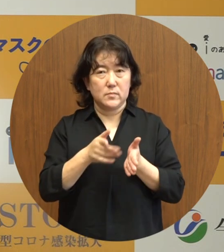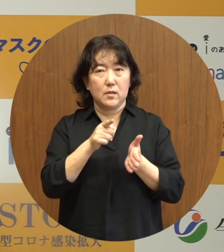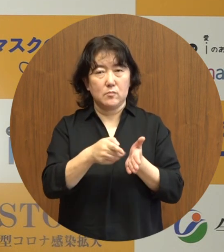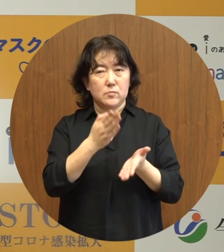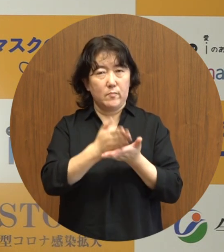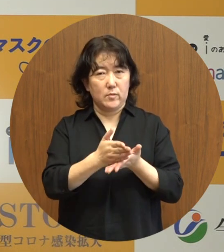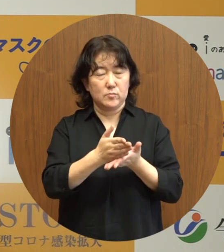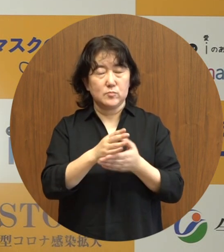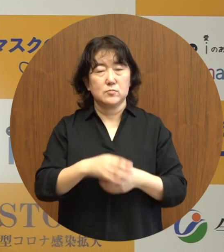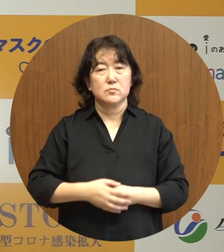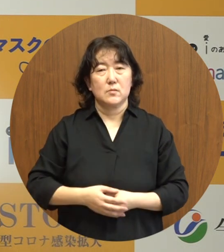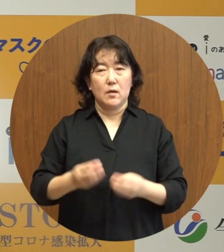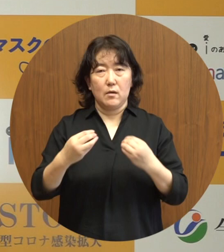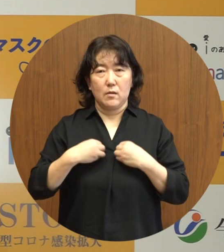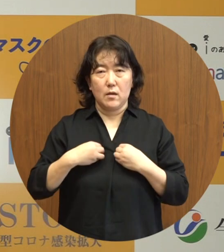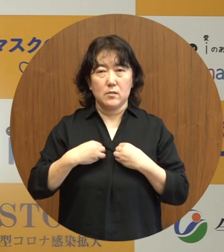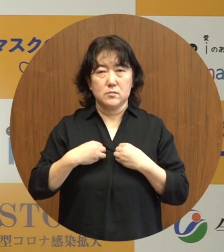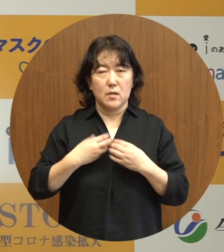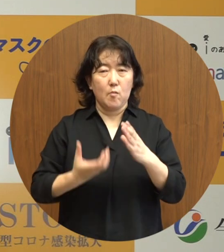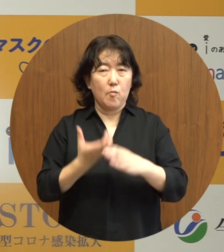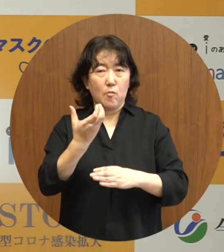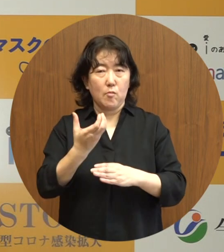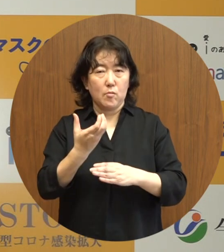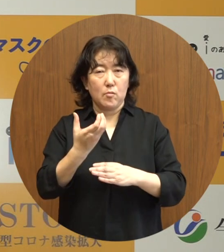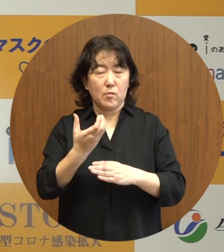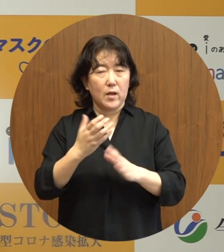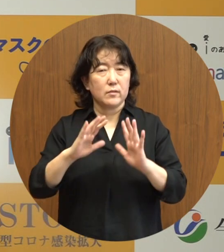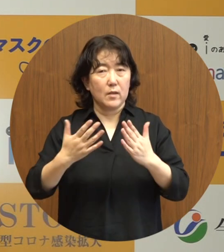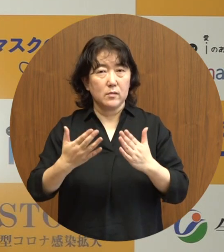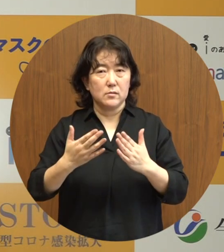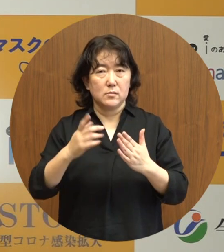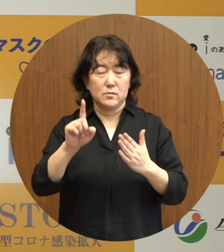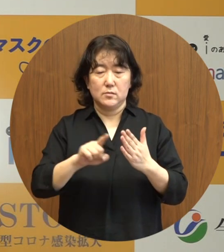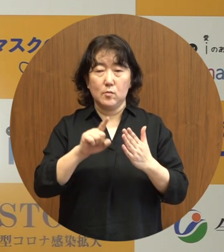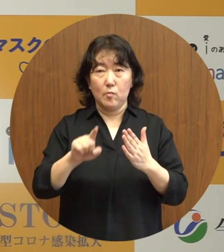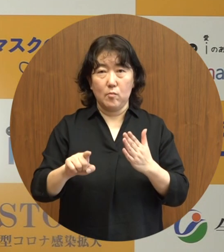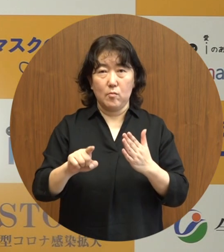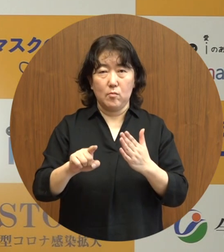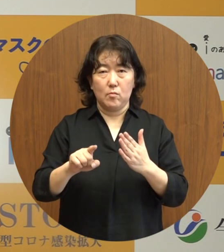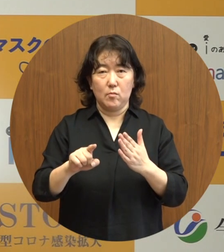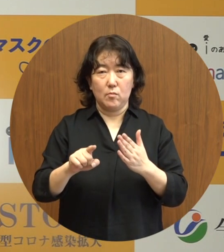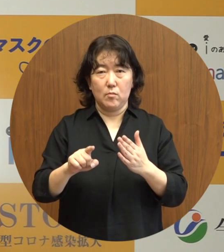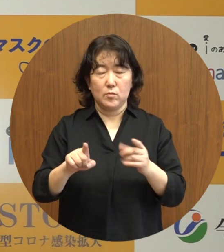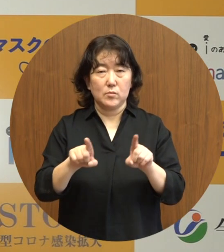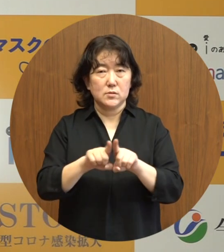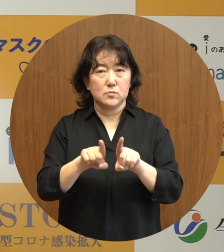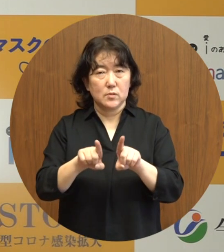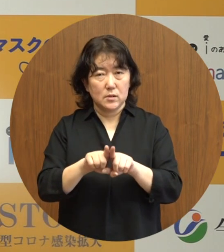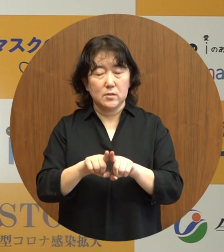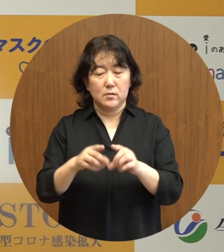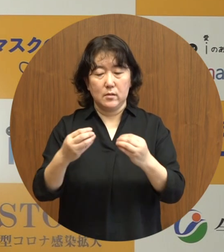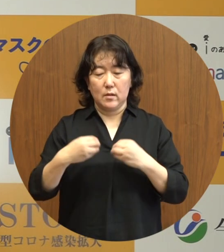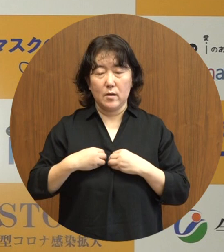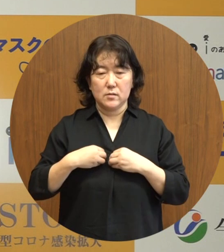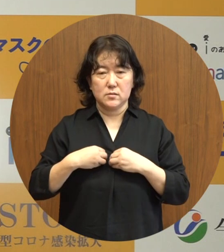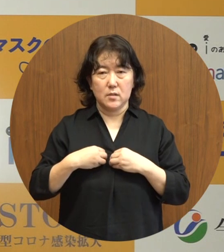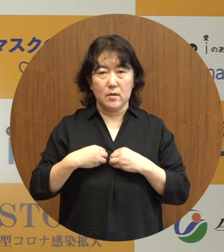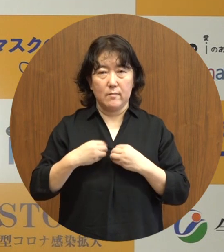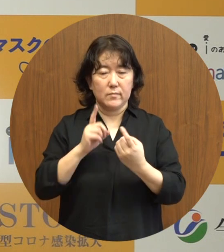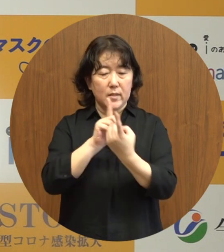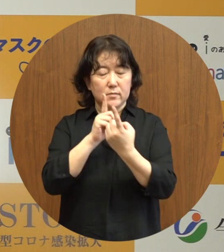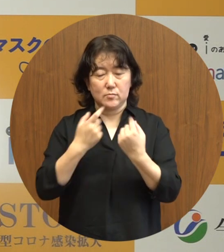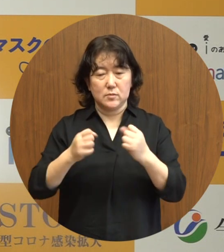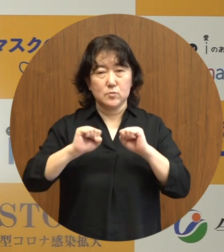感染リスクの高い行動のない方と長時間を避け、感染対策が徹底しているお